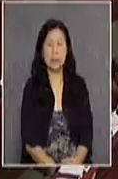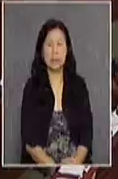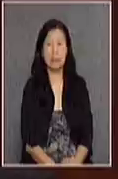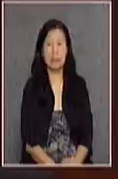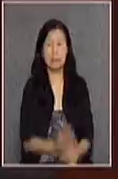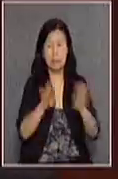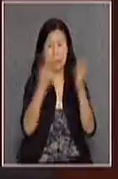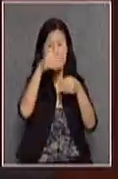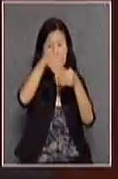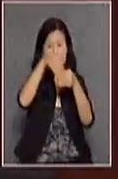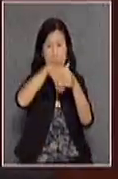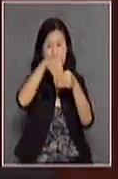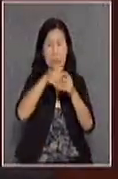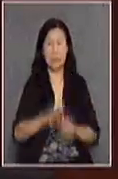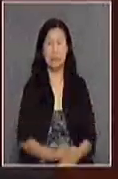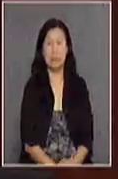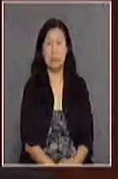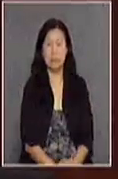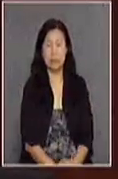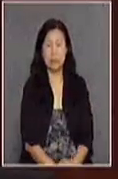開始表決。